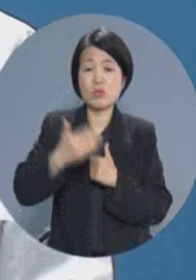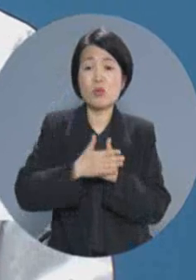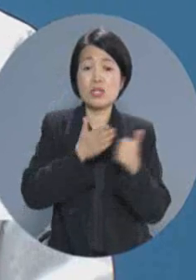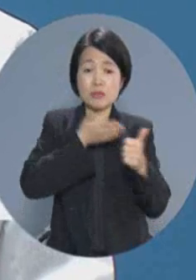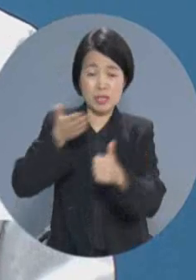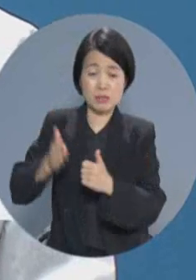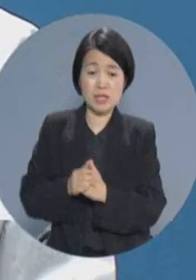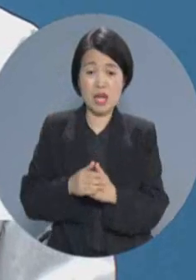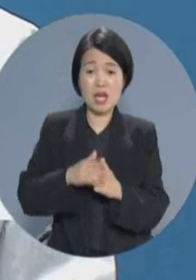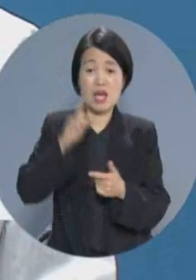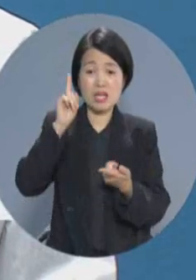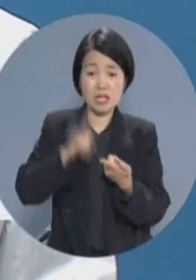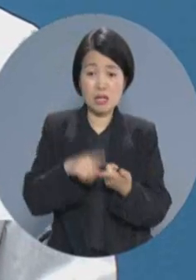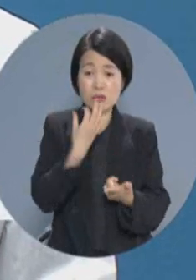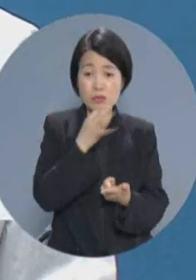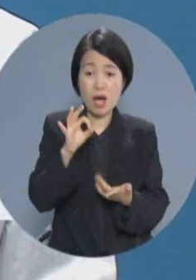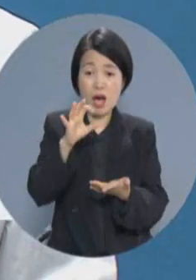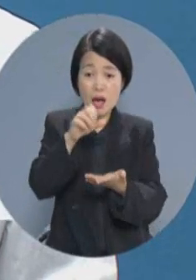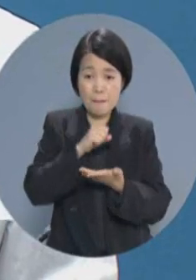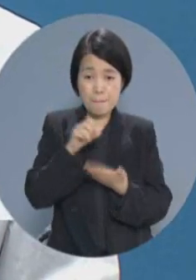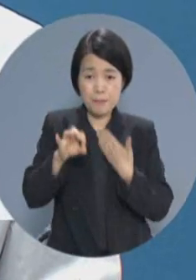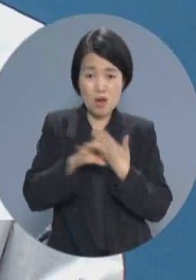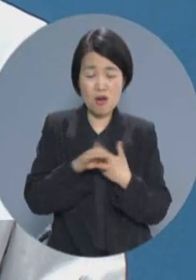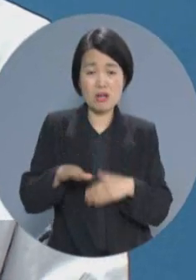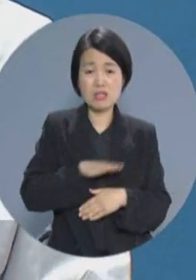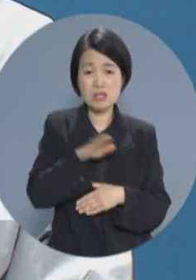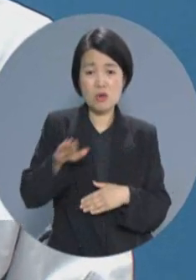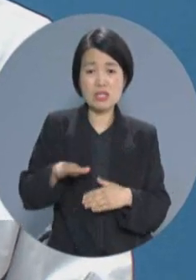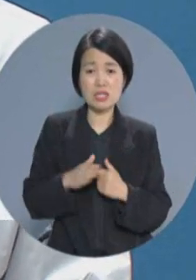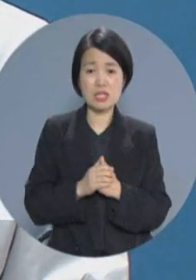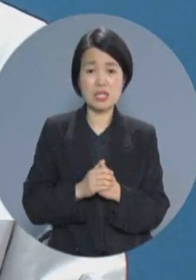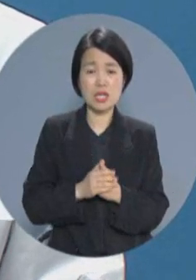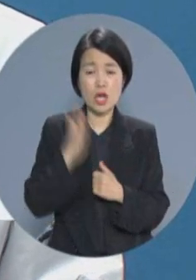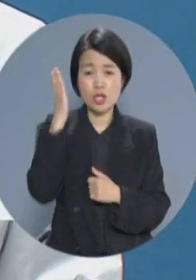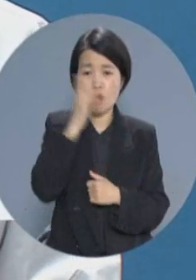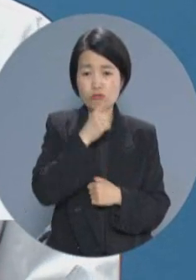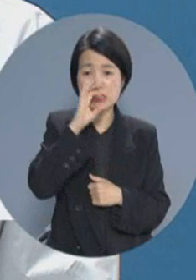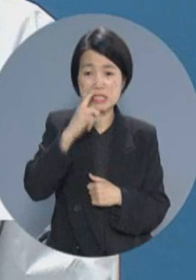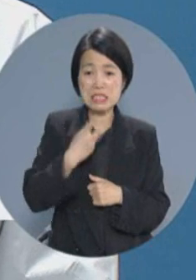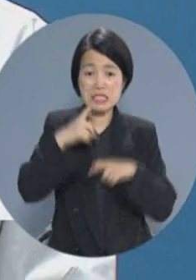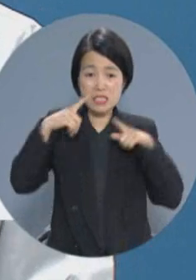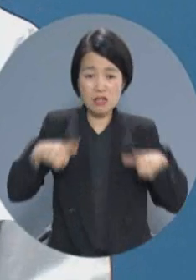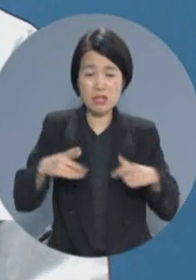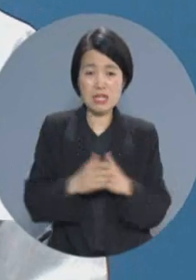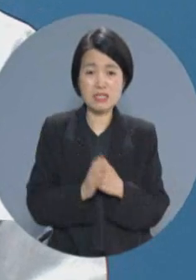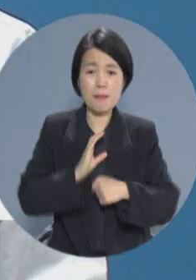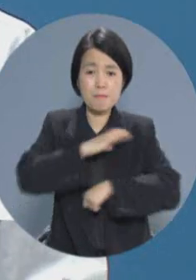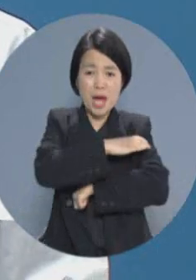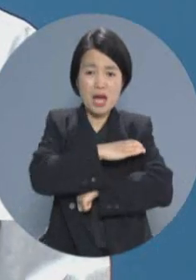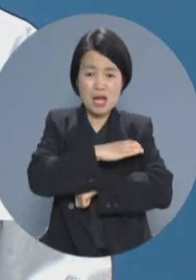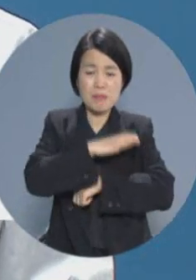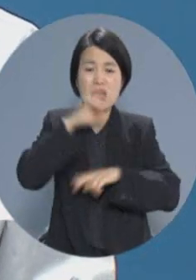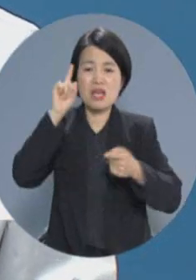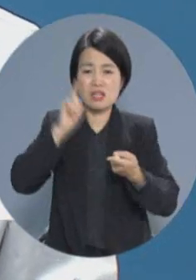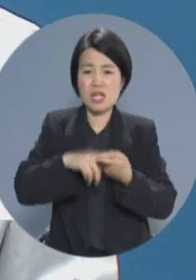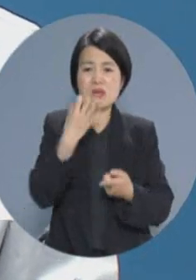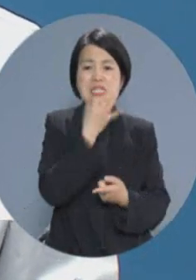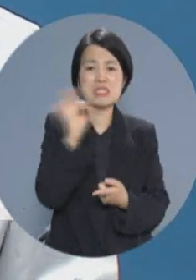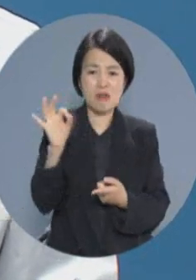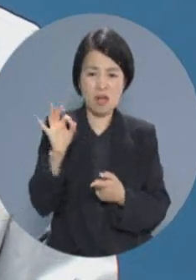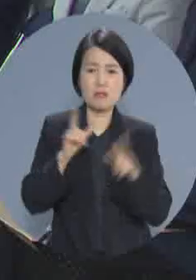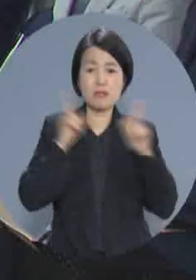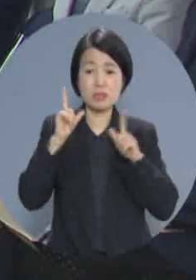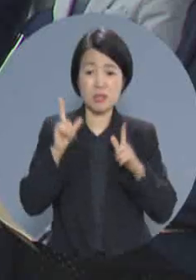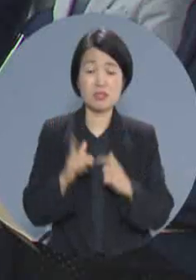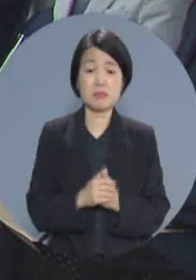그대로 수용을 하게 되면은 저희들이 지금 여수 울지역에서 부리는 행포를 갖다 그대로 인정해 준 꼴이